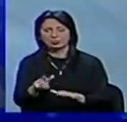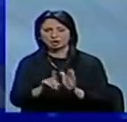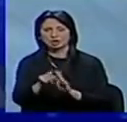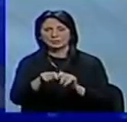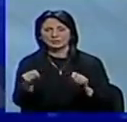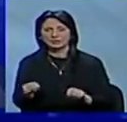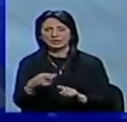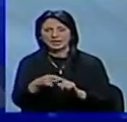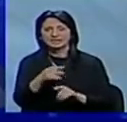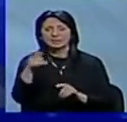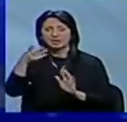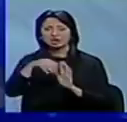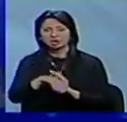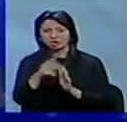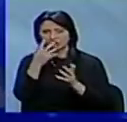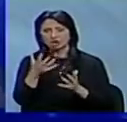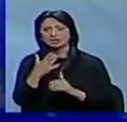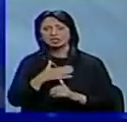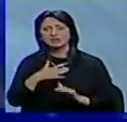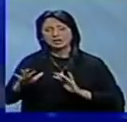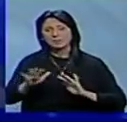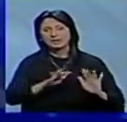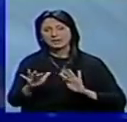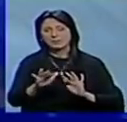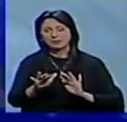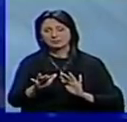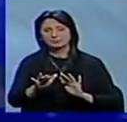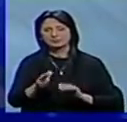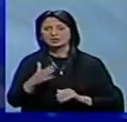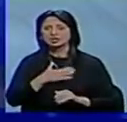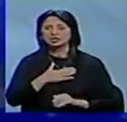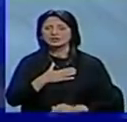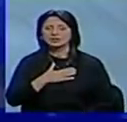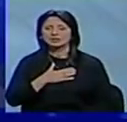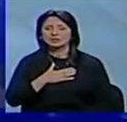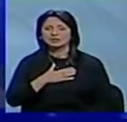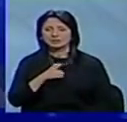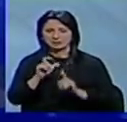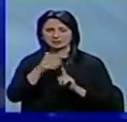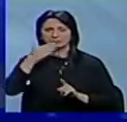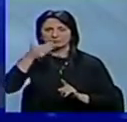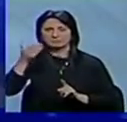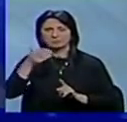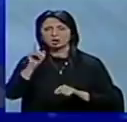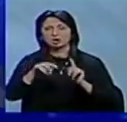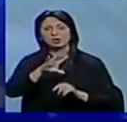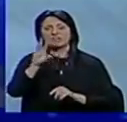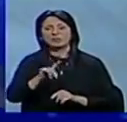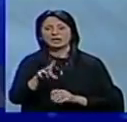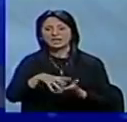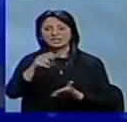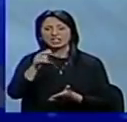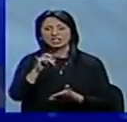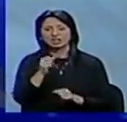შექმნილი და ეს მათ შორის ჩანს ჩვენ ქმედებებშიც, ჩვენს რიტორიკაშიც და ზოგადად ყველაფერში, რასაც